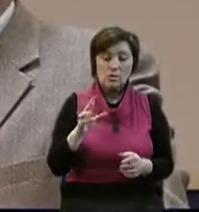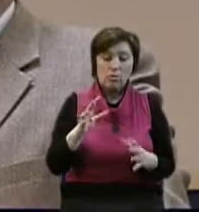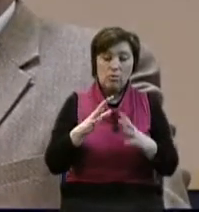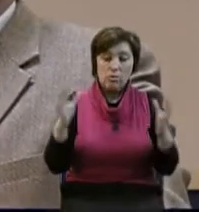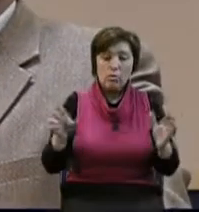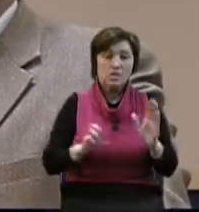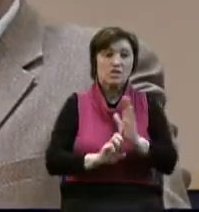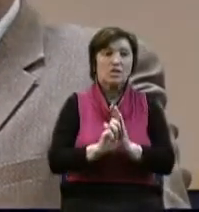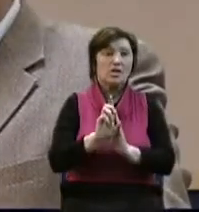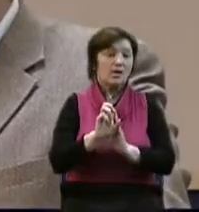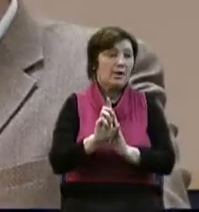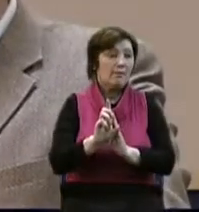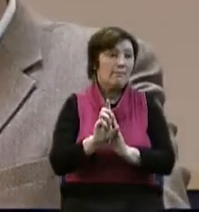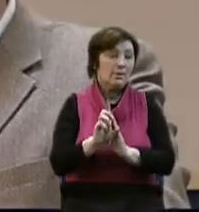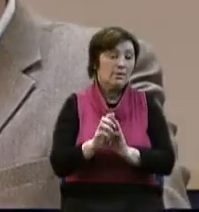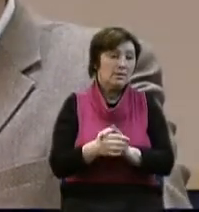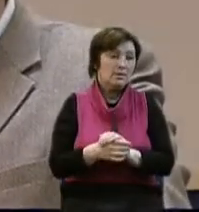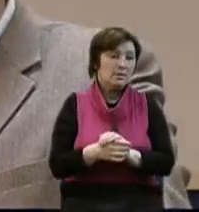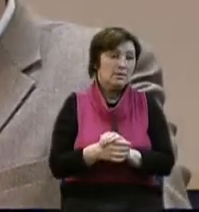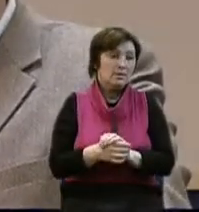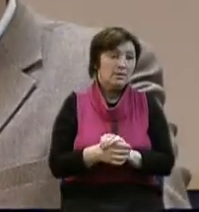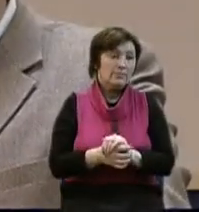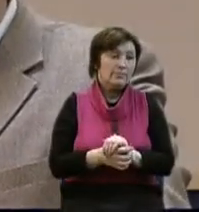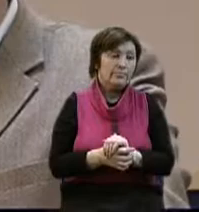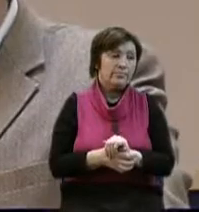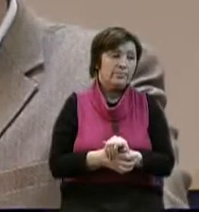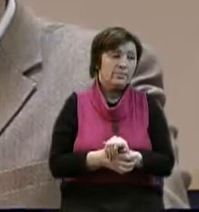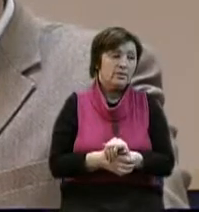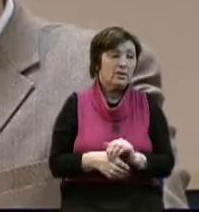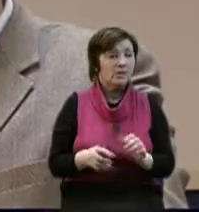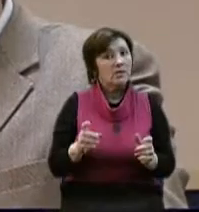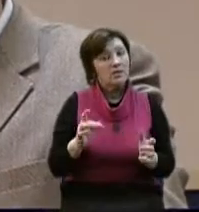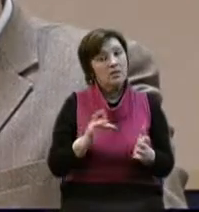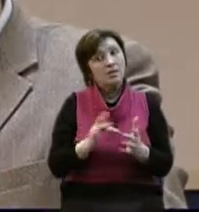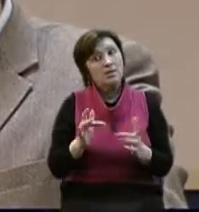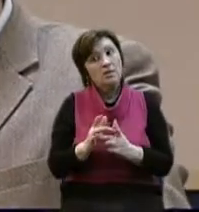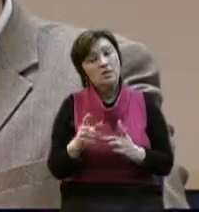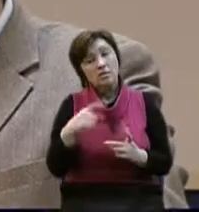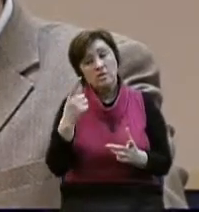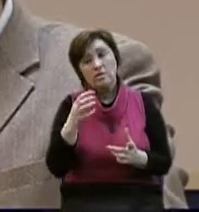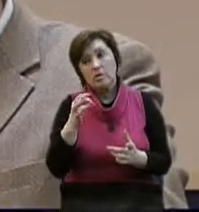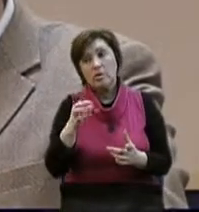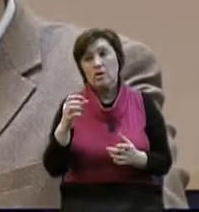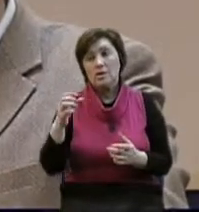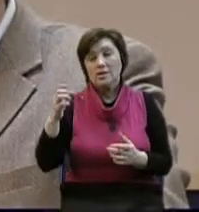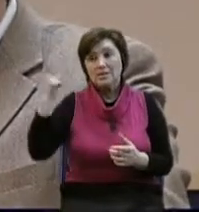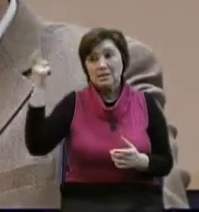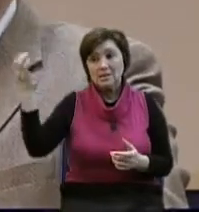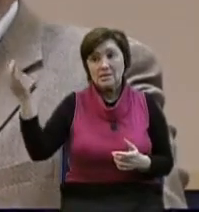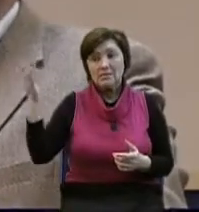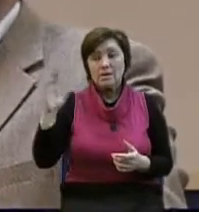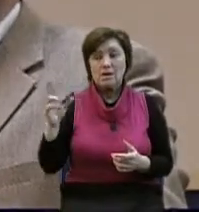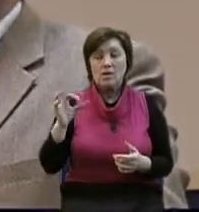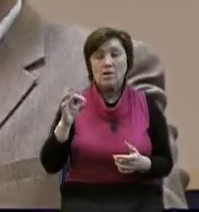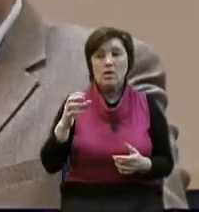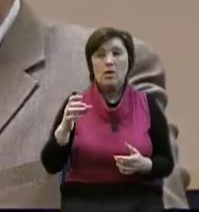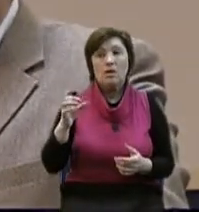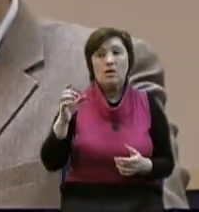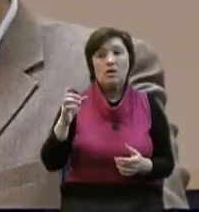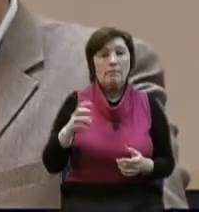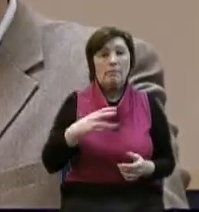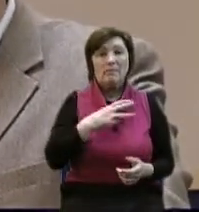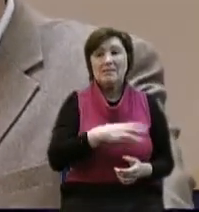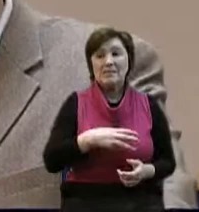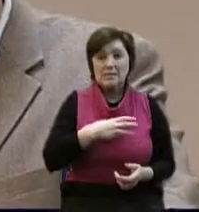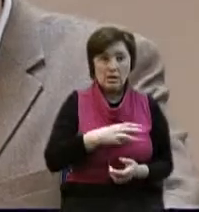храма. То есть, периодически Иисус уже говорит о себе, как о Мессии, как о Господе. И, конечно